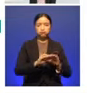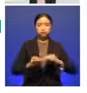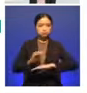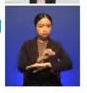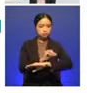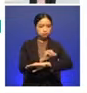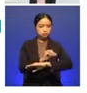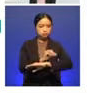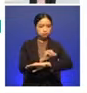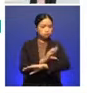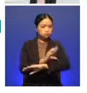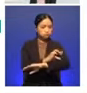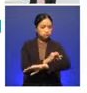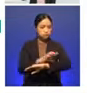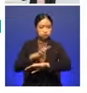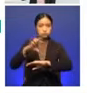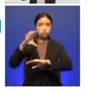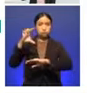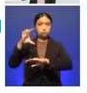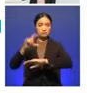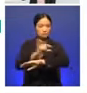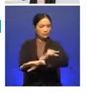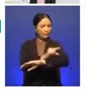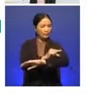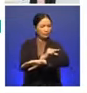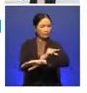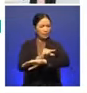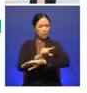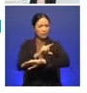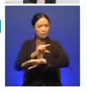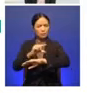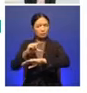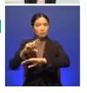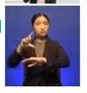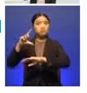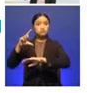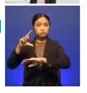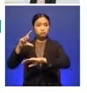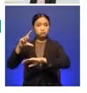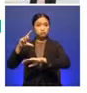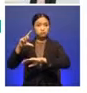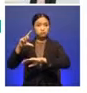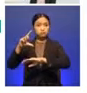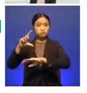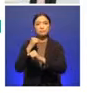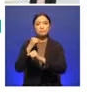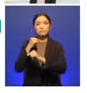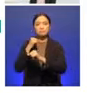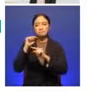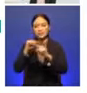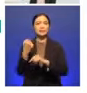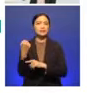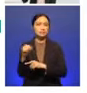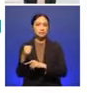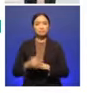ว่ามีครัวเรือนอยู่เพียงบางกลุ่มเท่านั้นเองที่จะมีรายได้สูงมากนะครับก็คือกลุ่ม 10% ด้านขวามือสุดซึ่ง